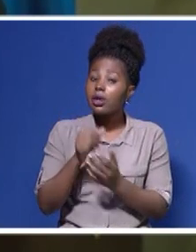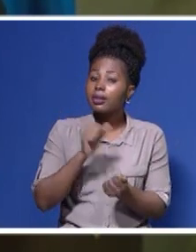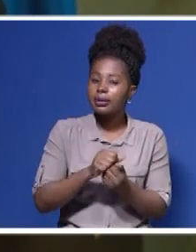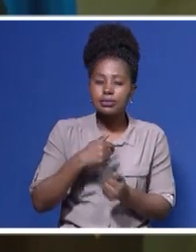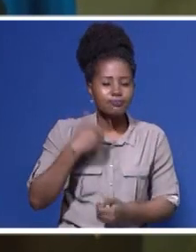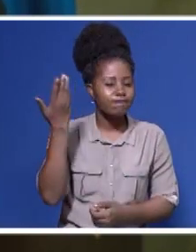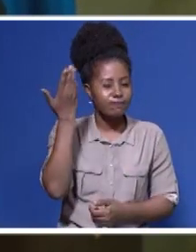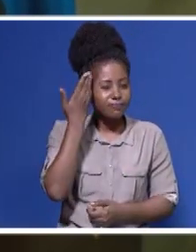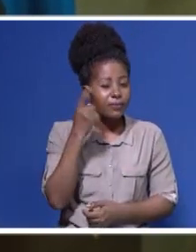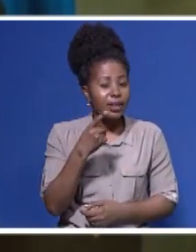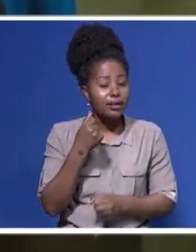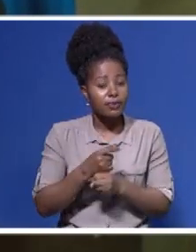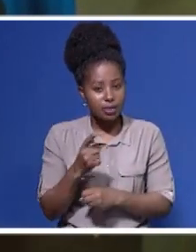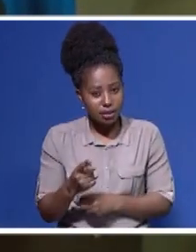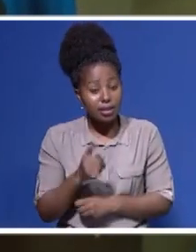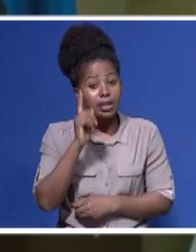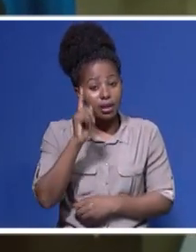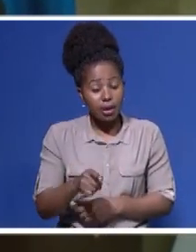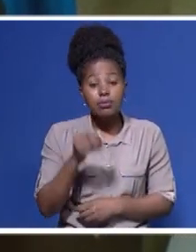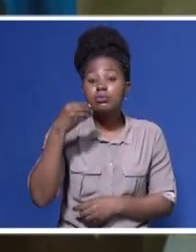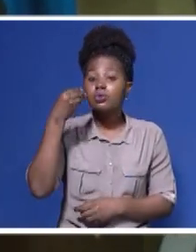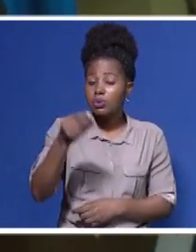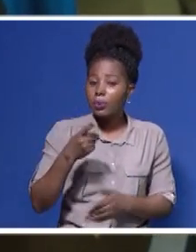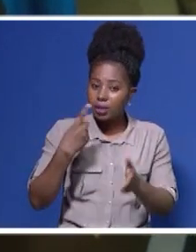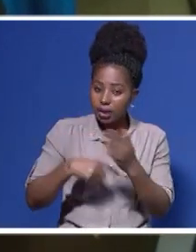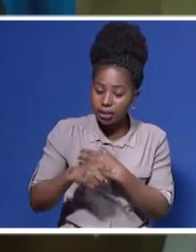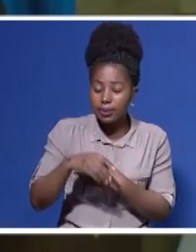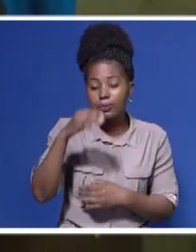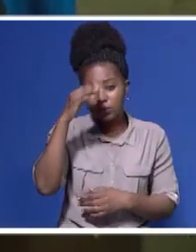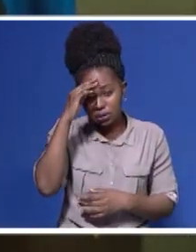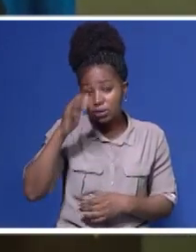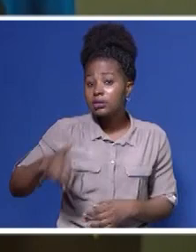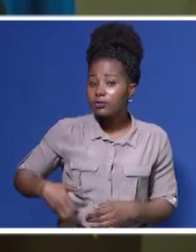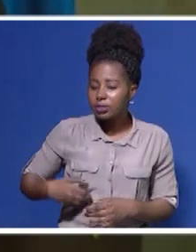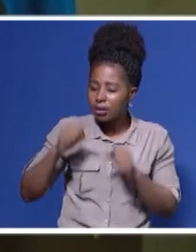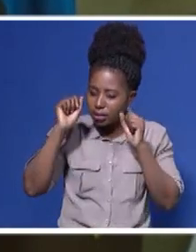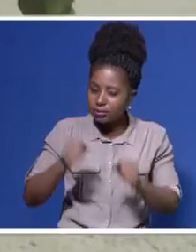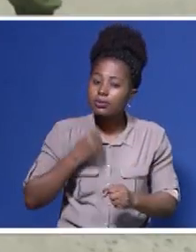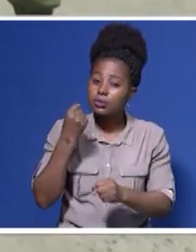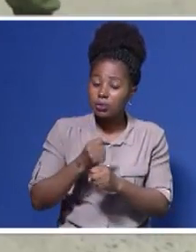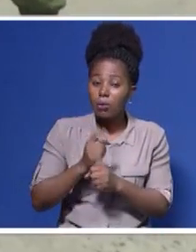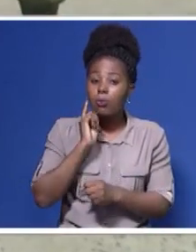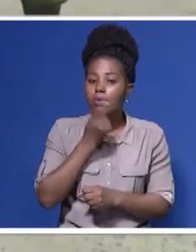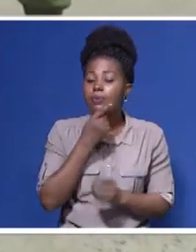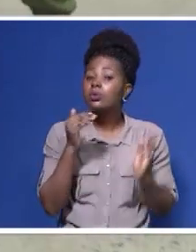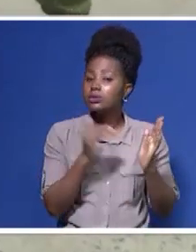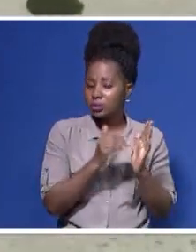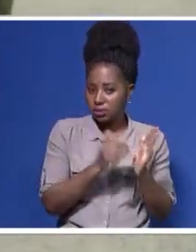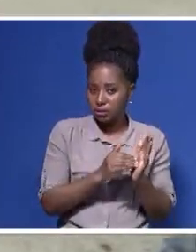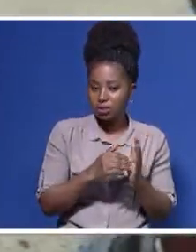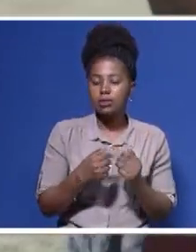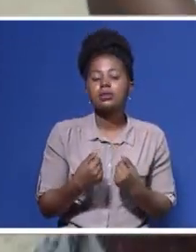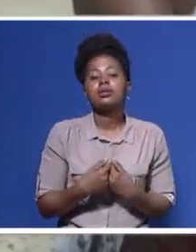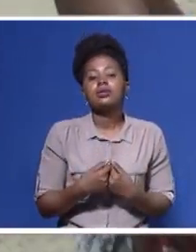nani anayefanya nini. Awe ni mtumiwa wa ndani, ni police officer, atashughulikiwa kwa mujibu wa sheria. Ya kwanza,